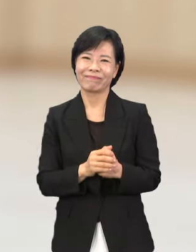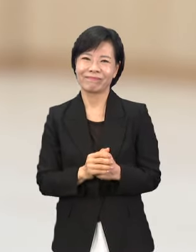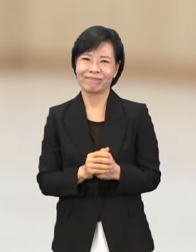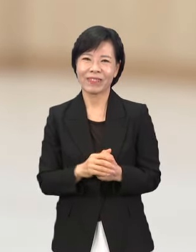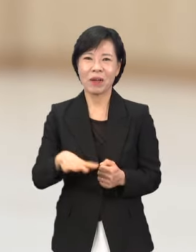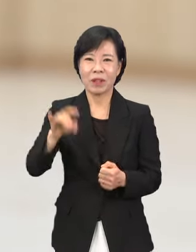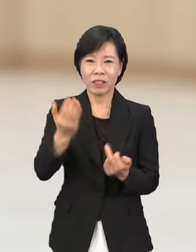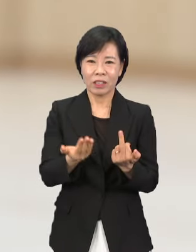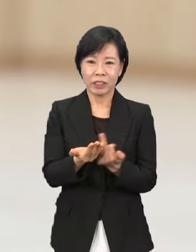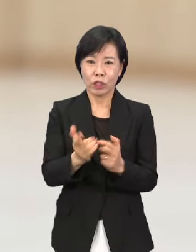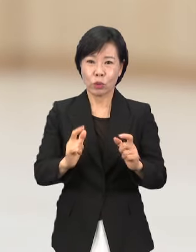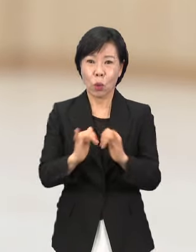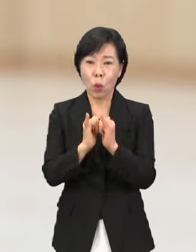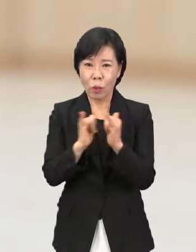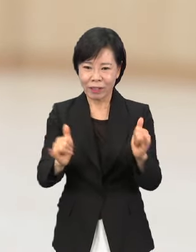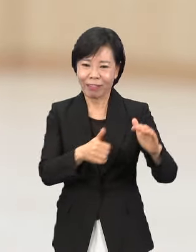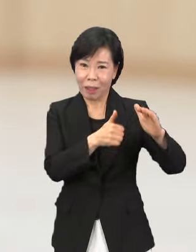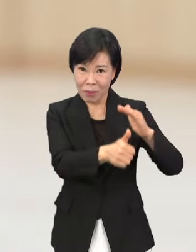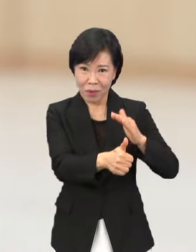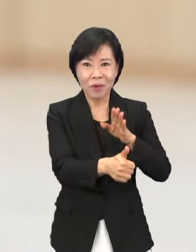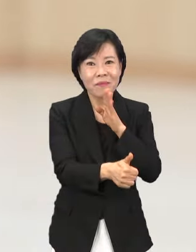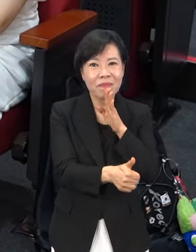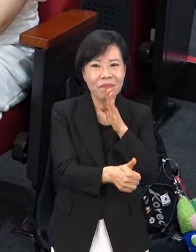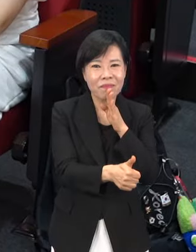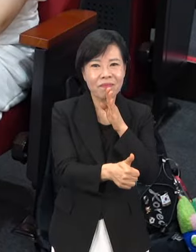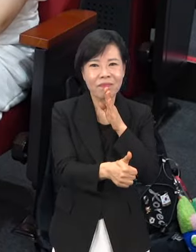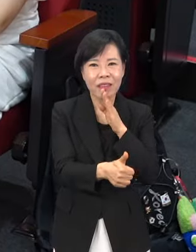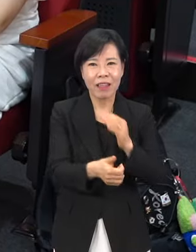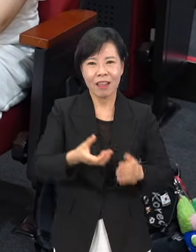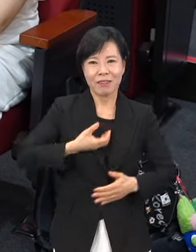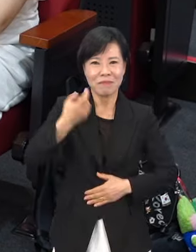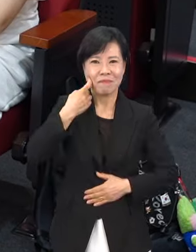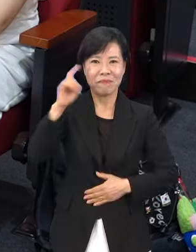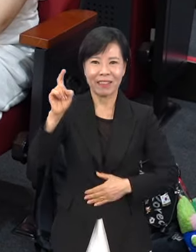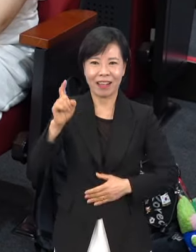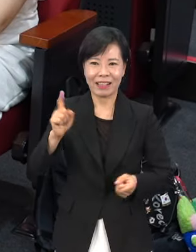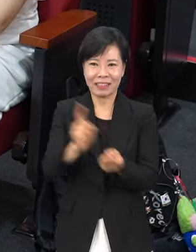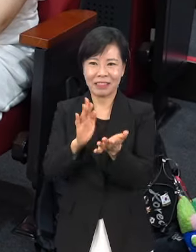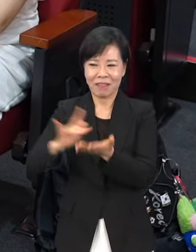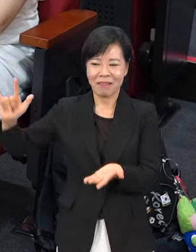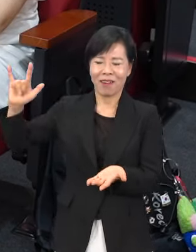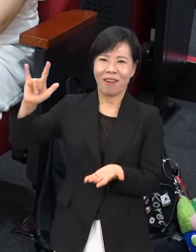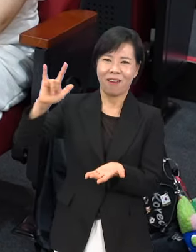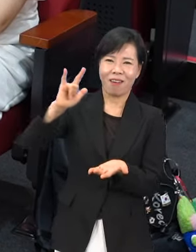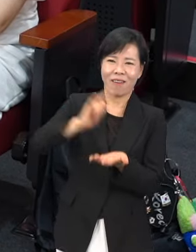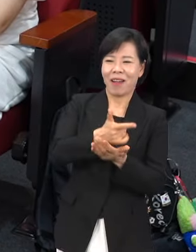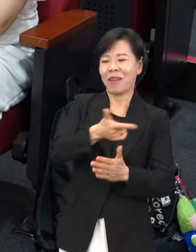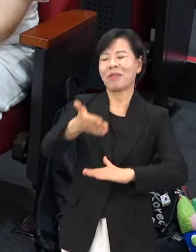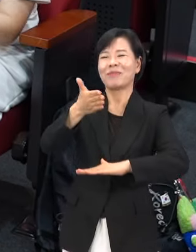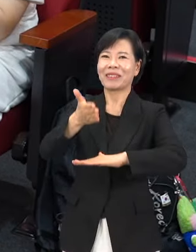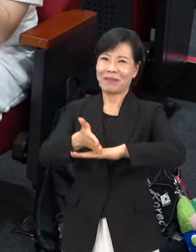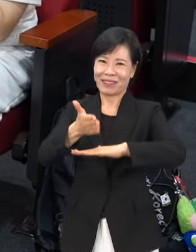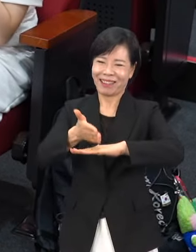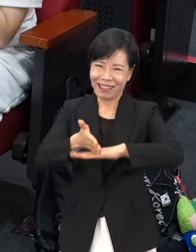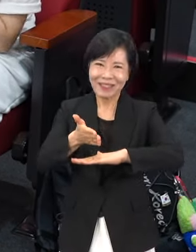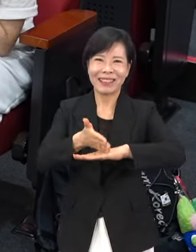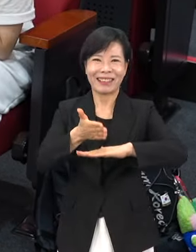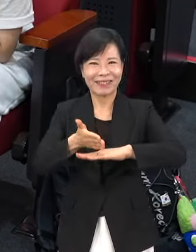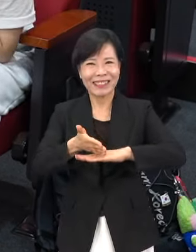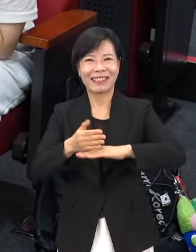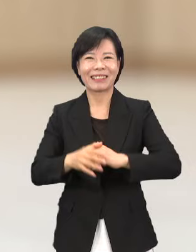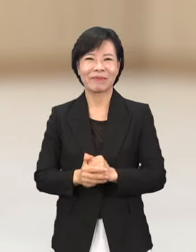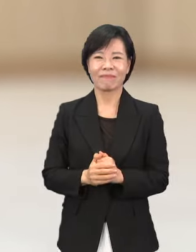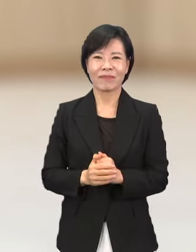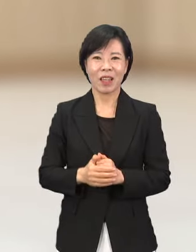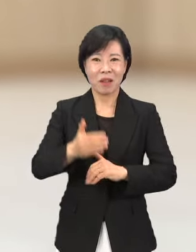우선은 일단 제주도민을 좀 대표해서 금메달을 걸고 금요환영해 주셔서 정말 두 분께 감사하다는 말씀 드리겠습니다. 고맙습니다.